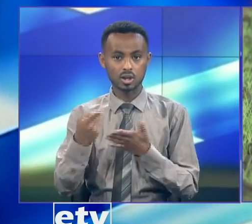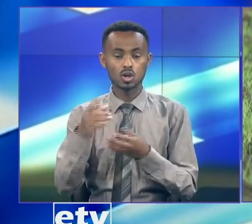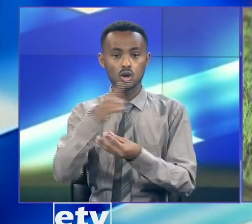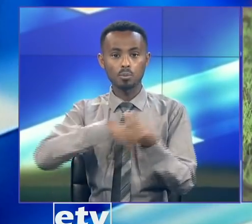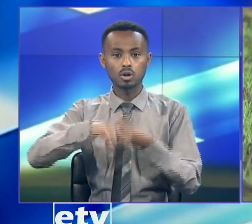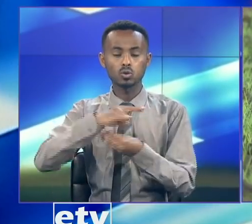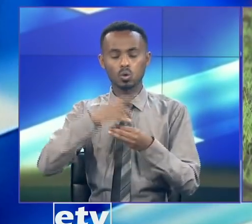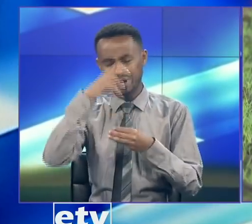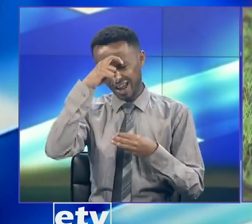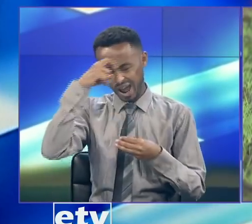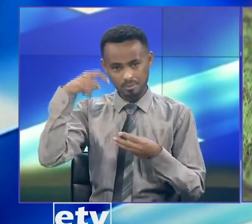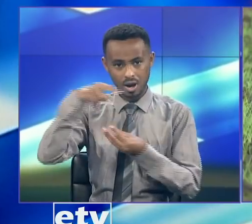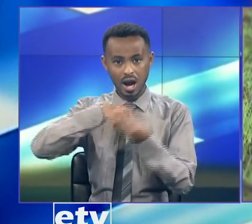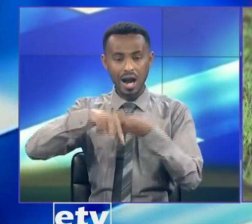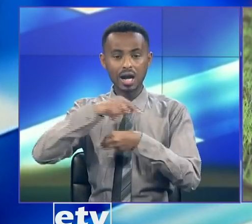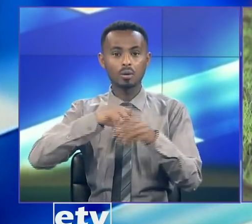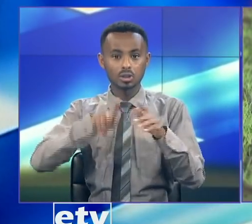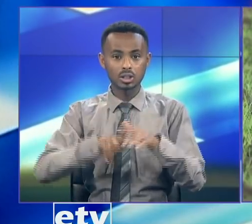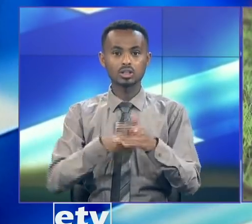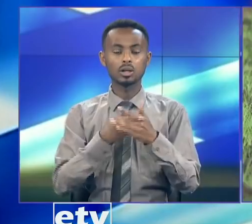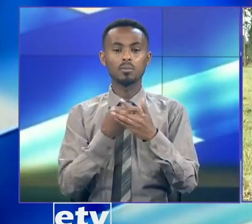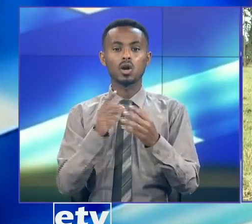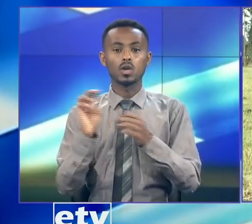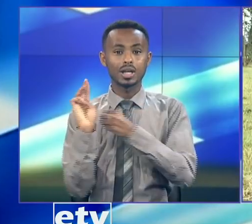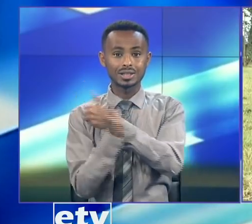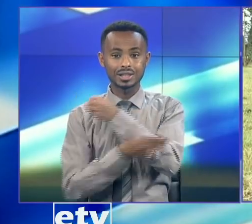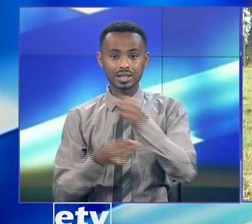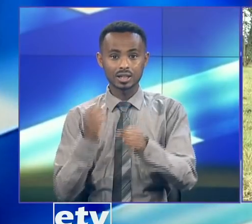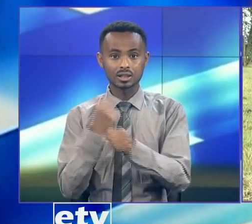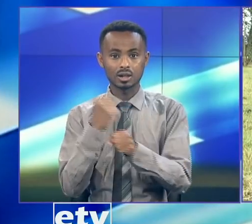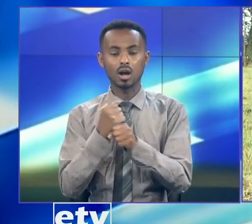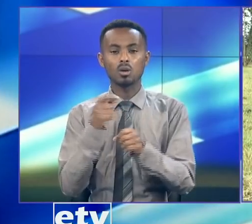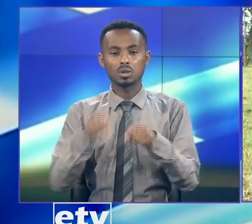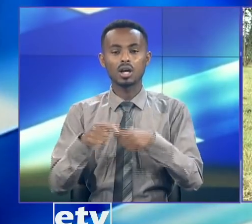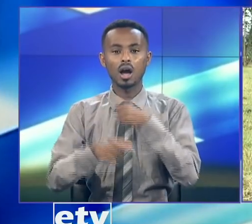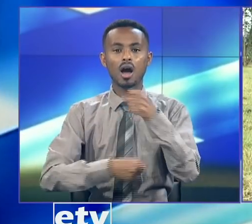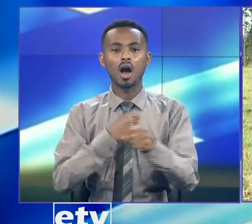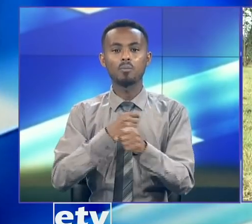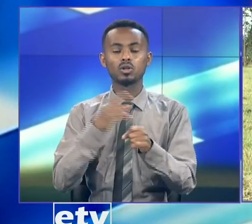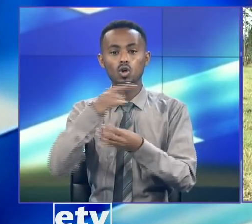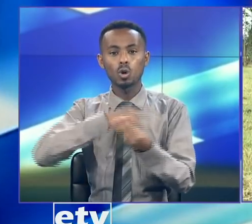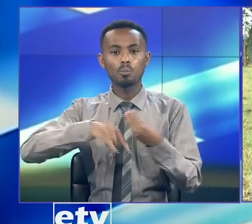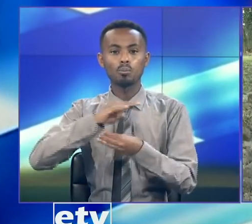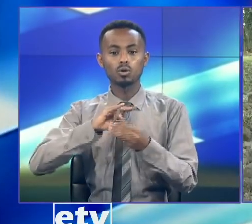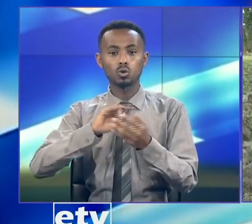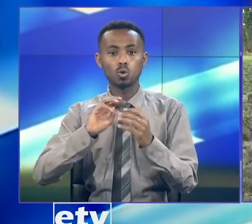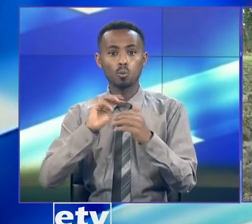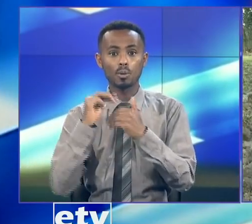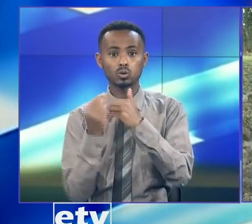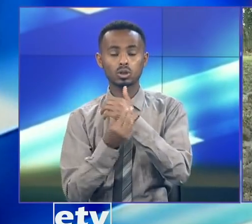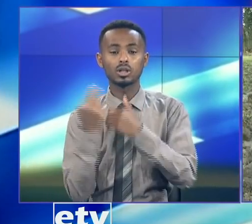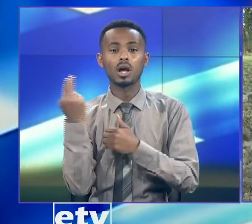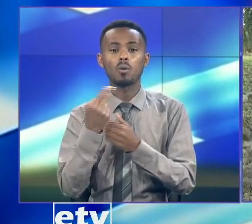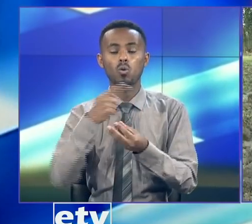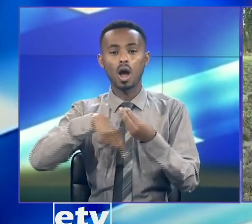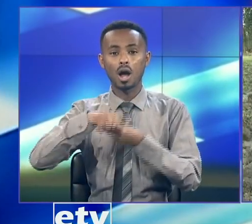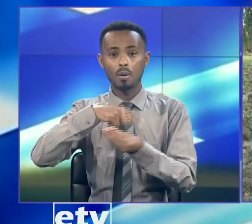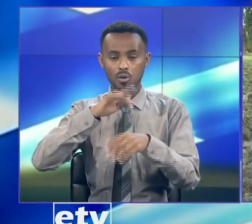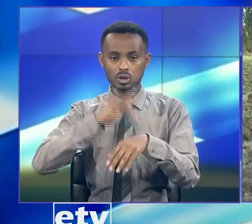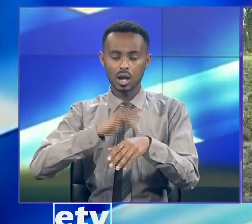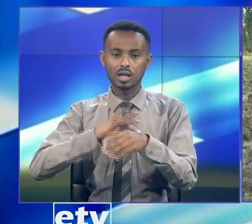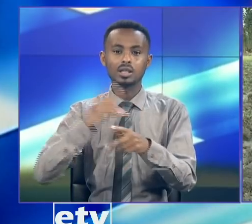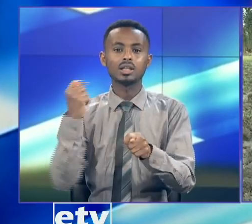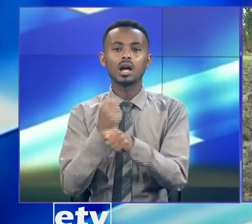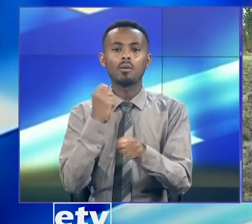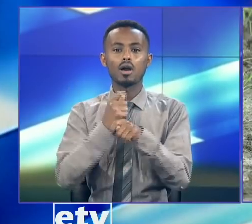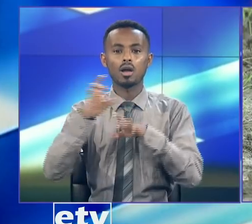በዞኑ በረሃማ አካባቢዎች የተጀመረውን የስንዴ መስኖም በዘንድሮ አመት በዞኑ መስኖ ተጠቃሚ የሆኑ አካባቢዎች ላይ